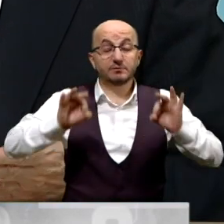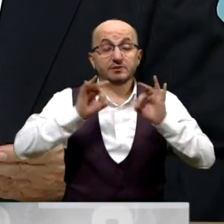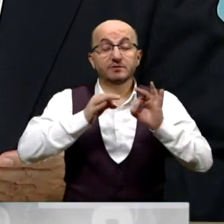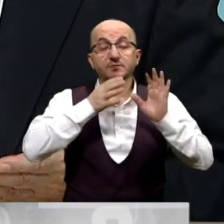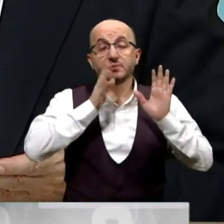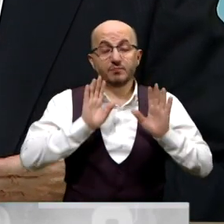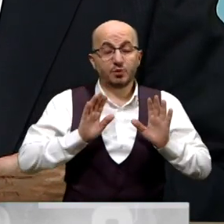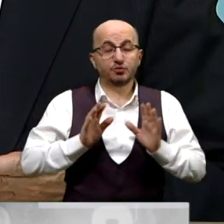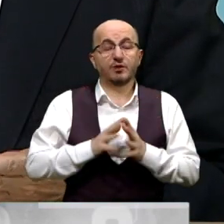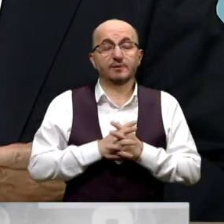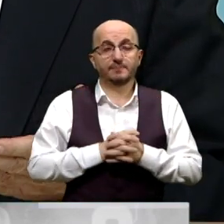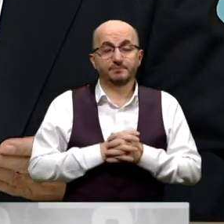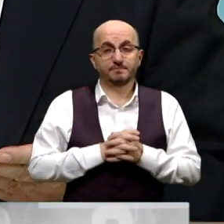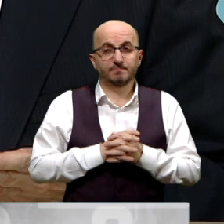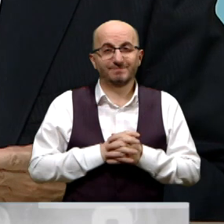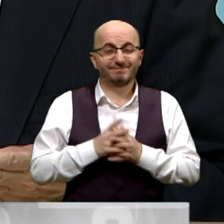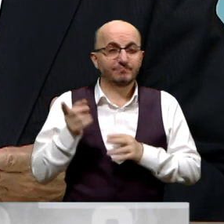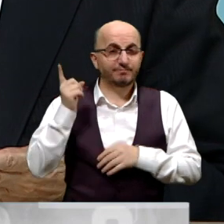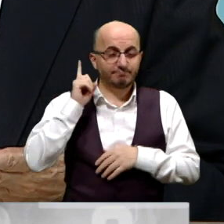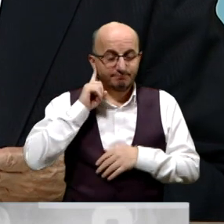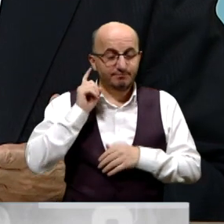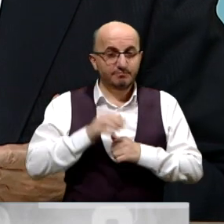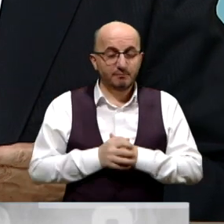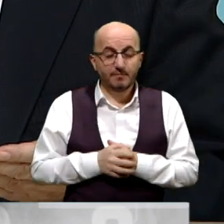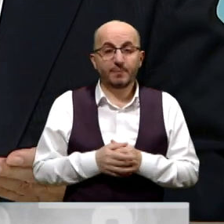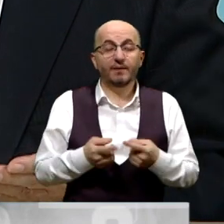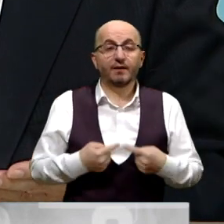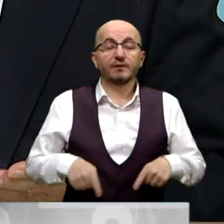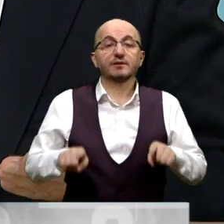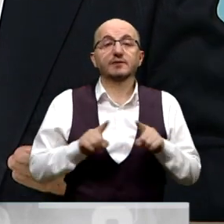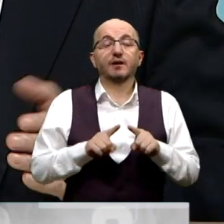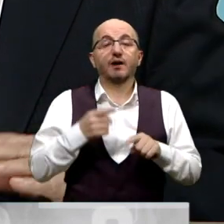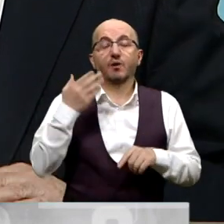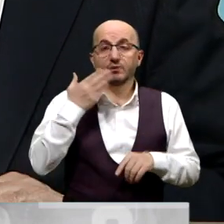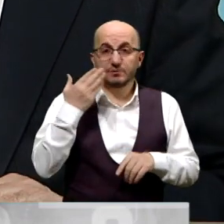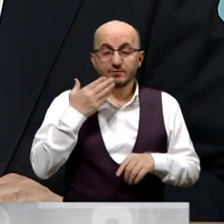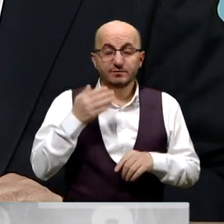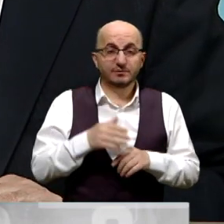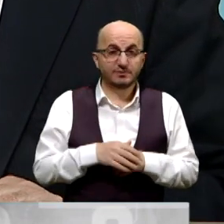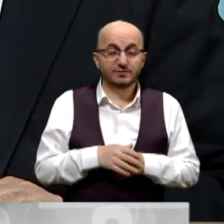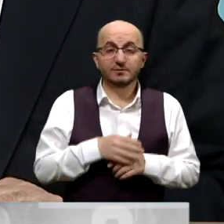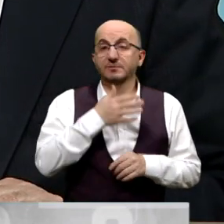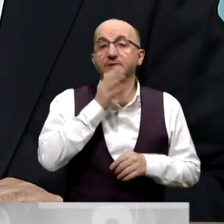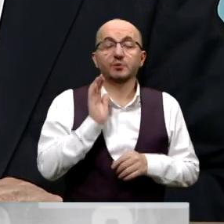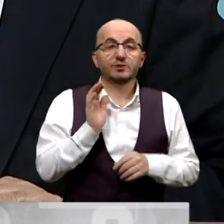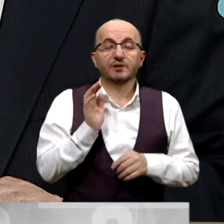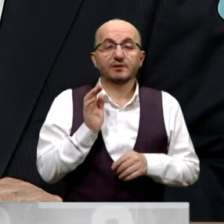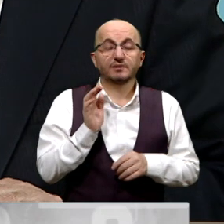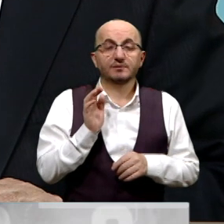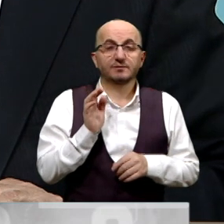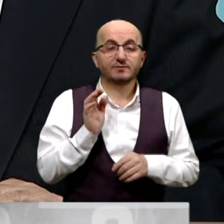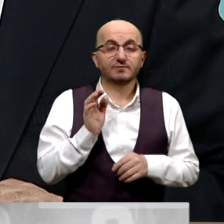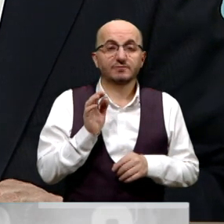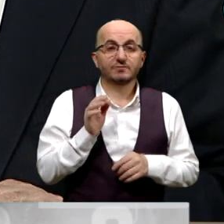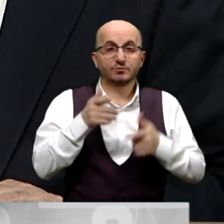bilemiyorsak yani dinledik de bize okudukta bilmiyorsak zaten